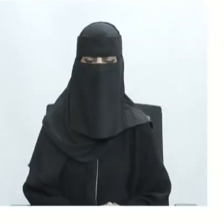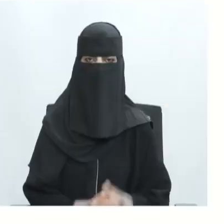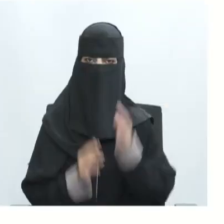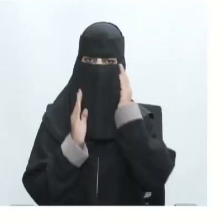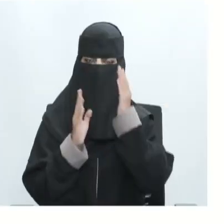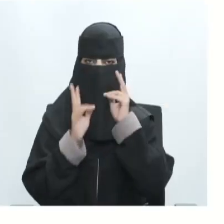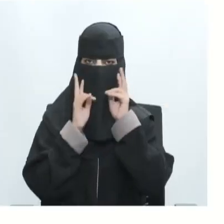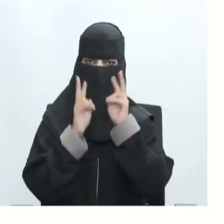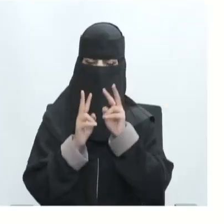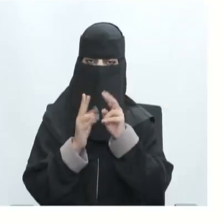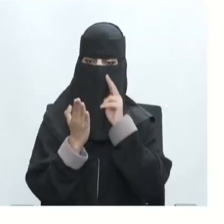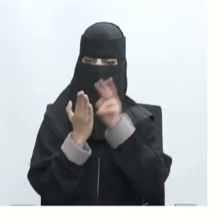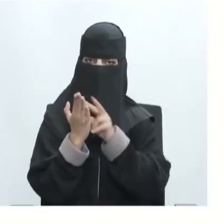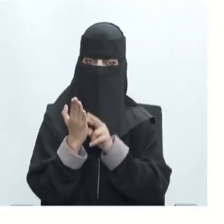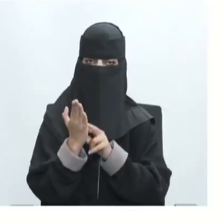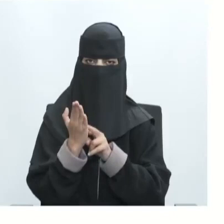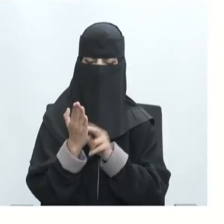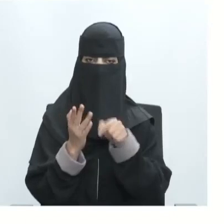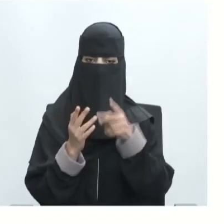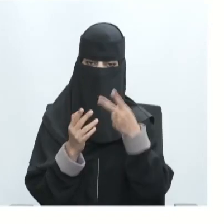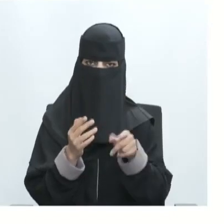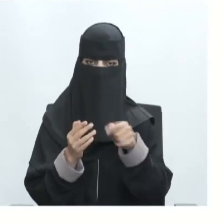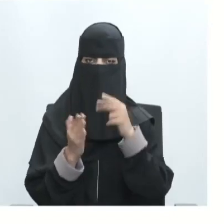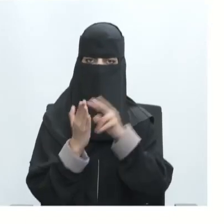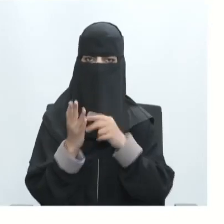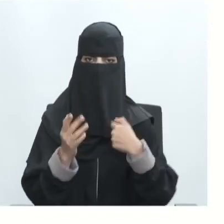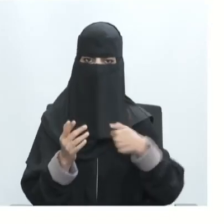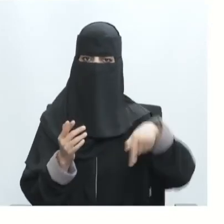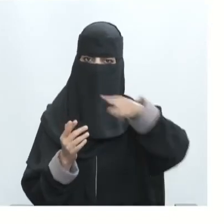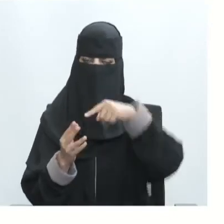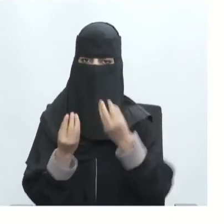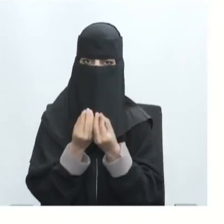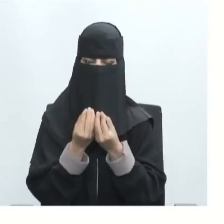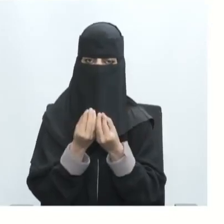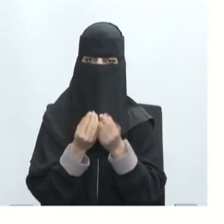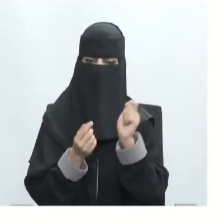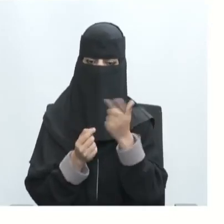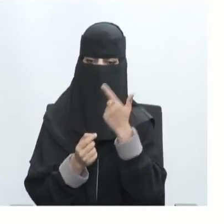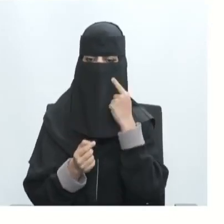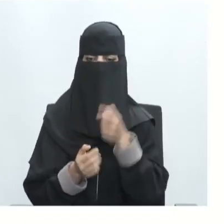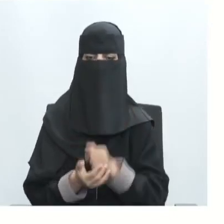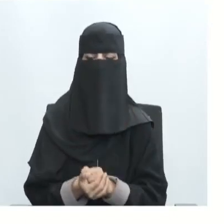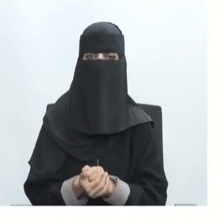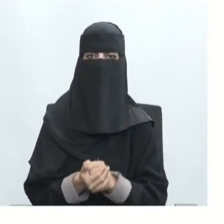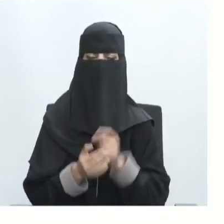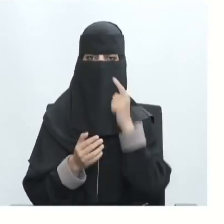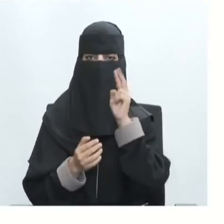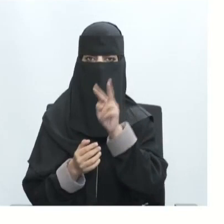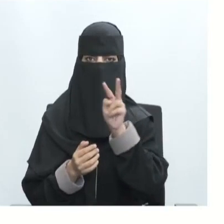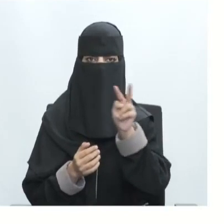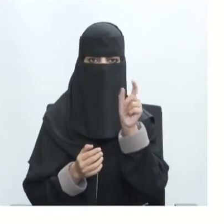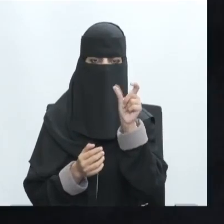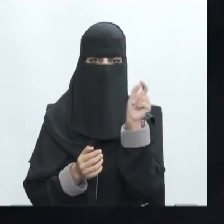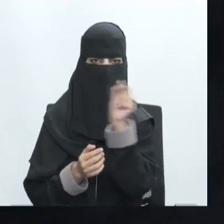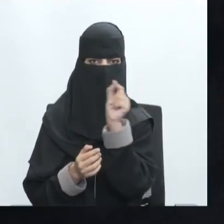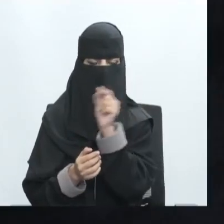شكرا لكم للقراءه سنقرا انا وانتم بشكل سريع ونضع خط عند